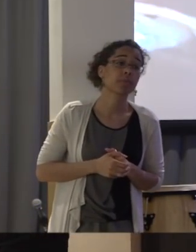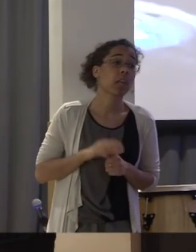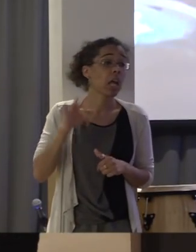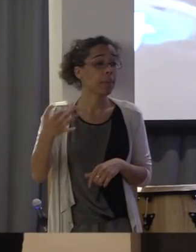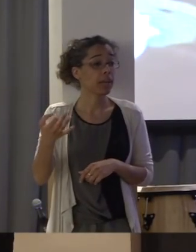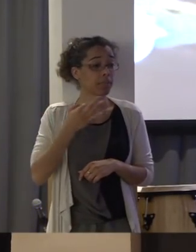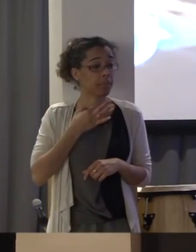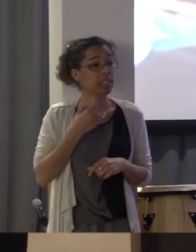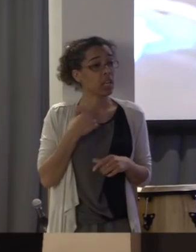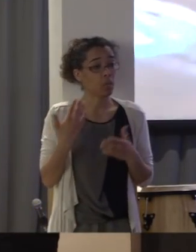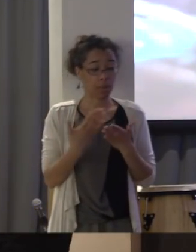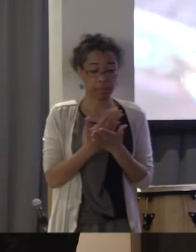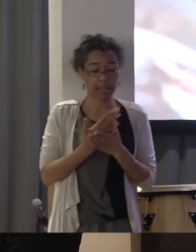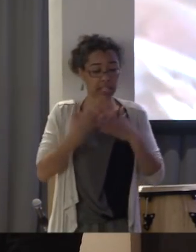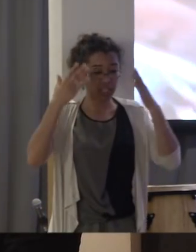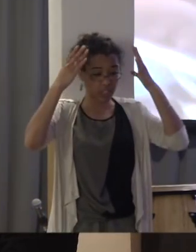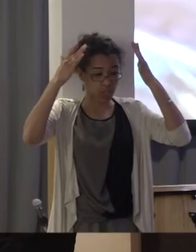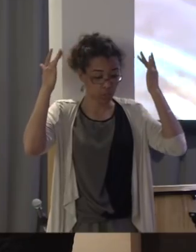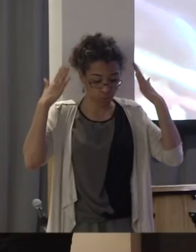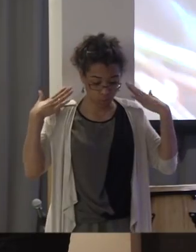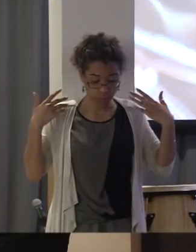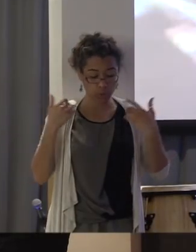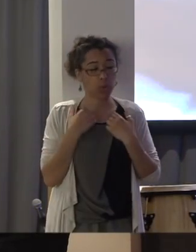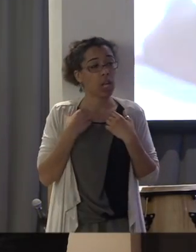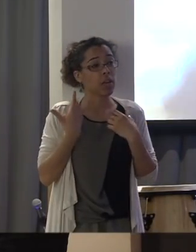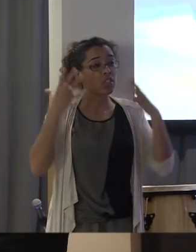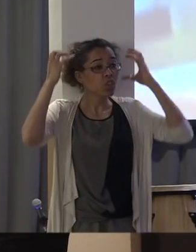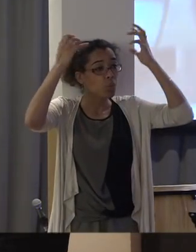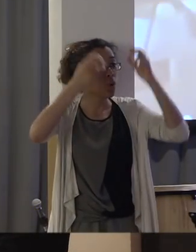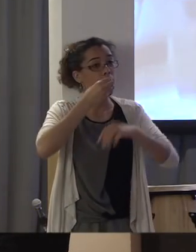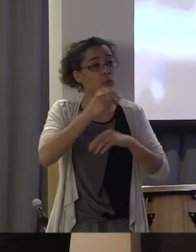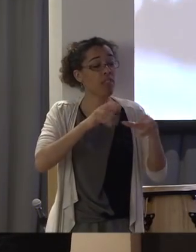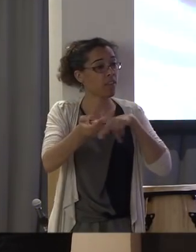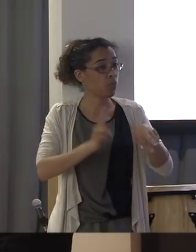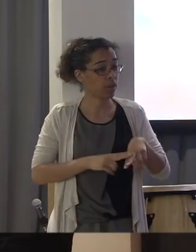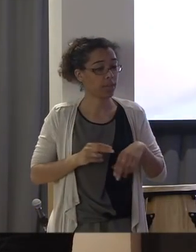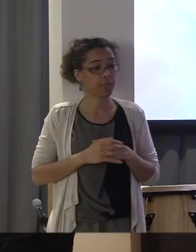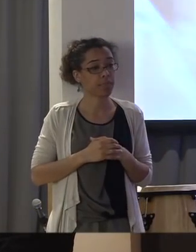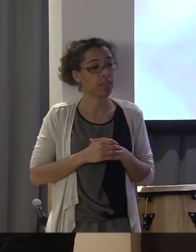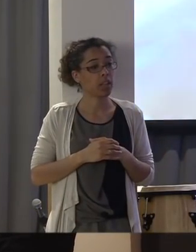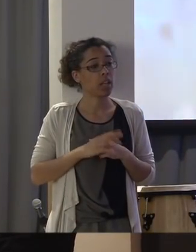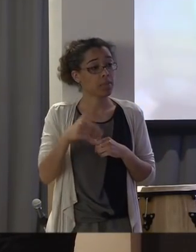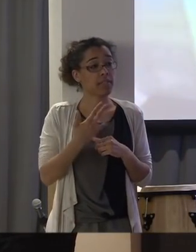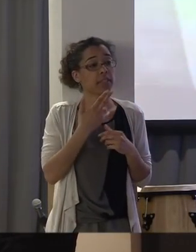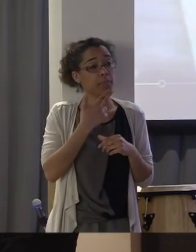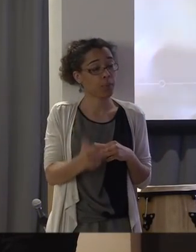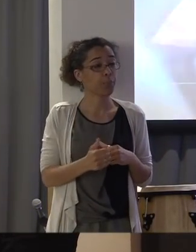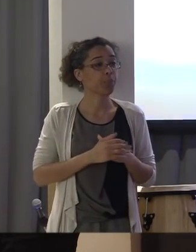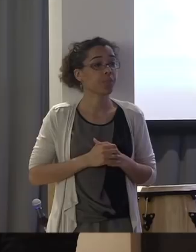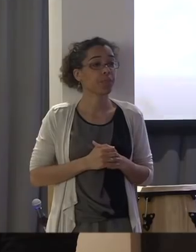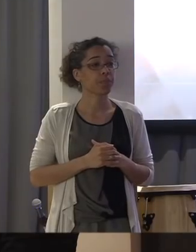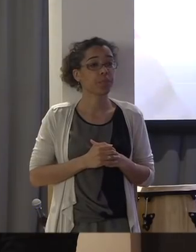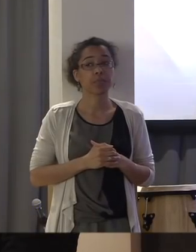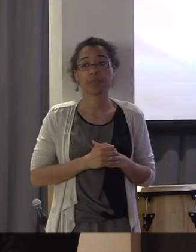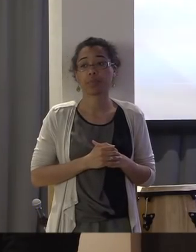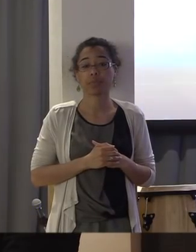j'ai bien préparé ses cheveux parce que je lui fais un bon shampoing comme il va mourir là. Comme ça, il va être propre. Mais